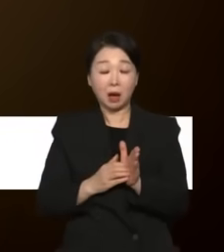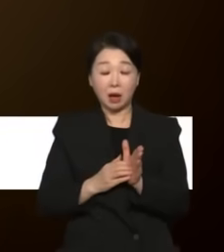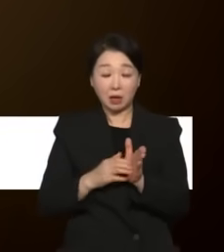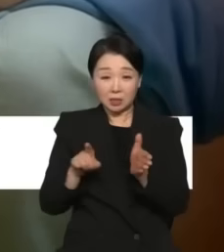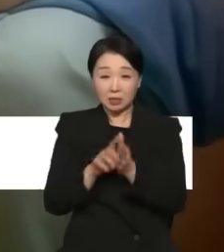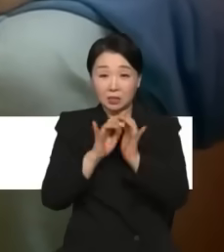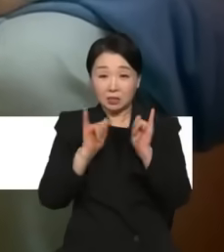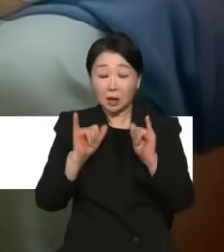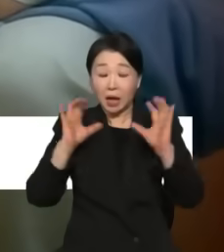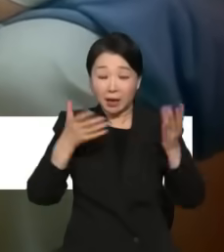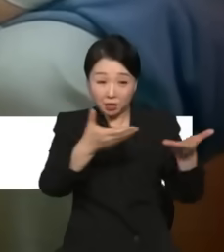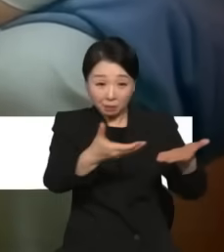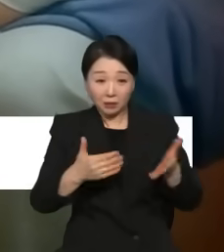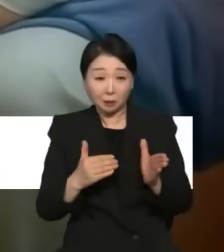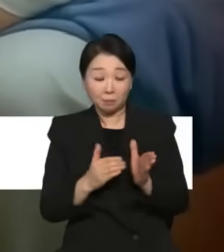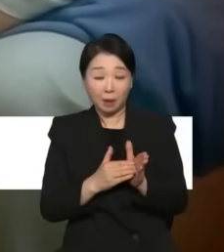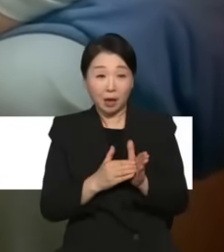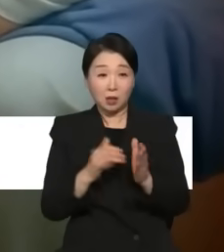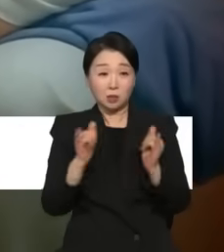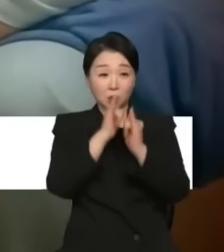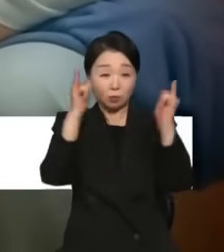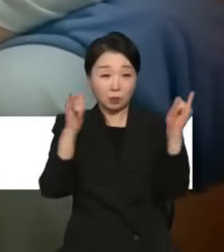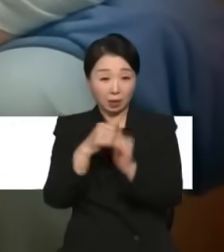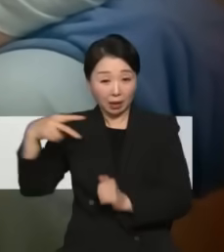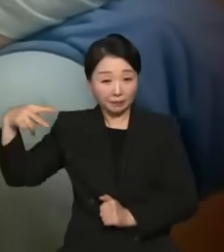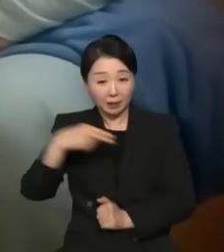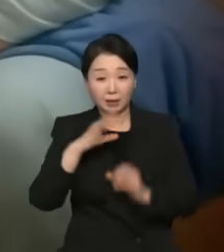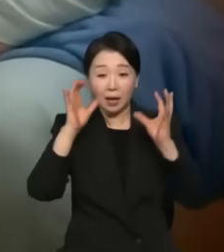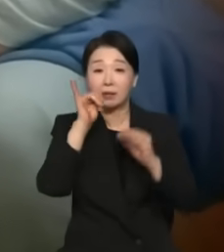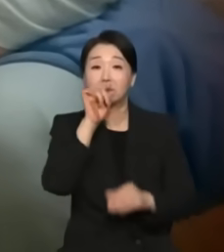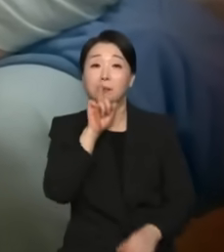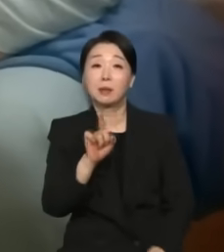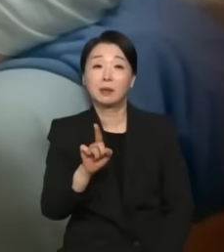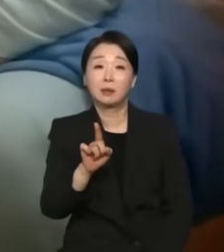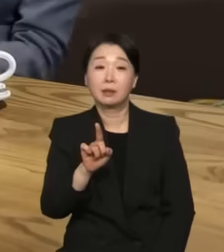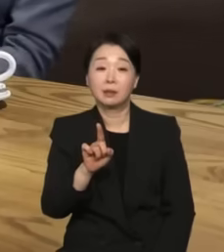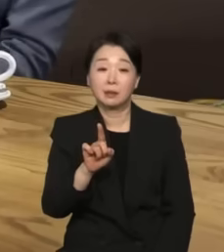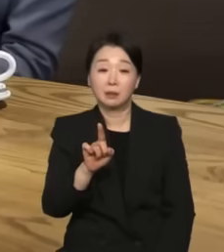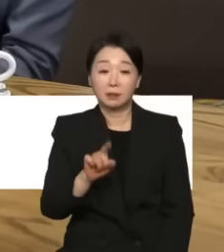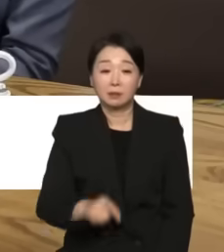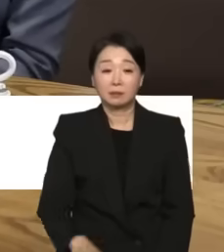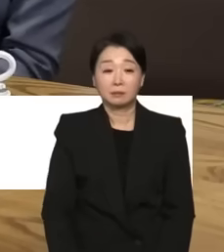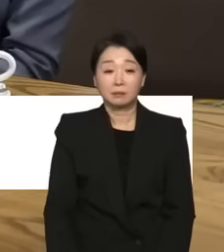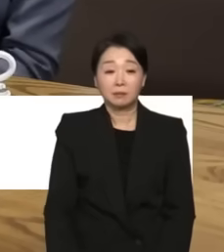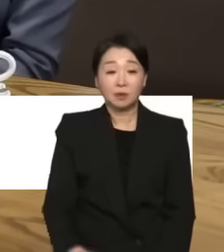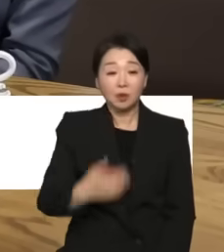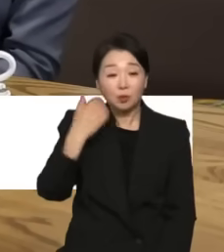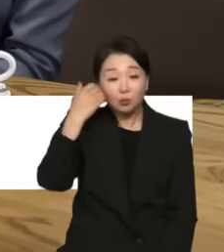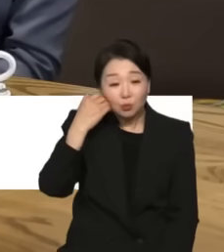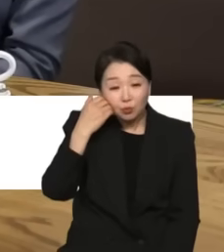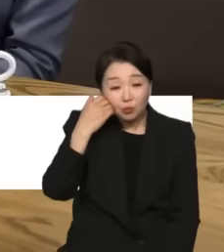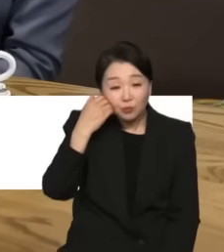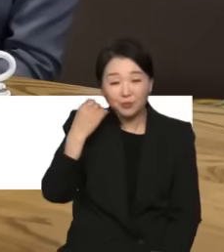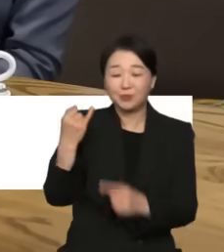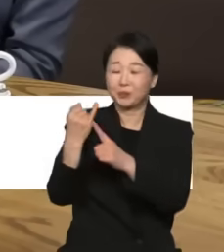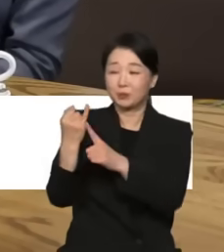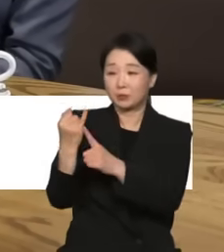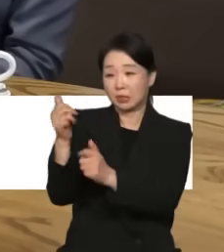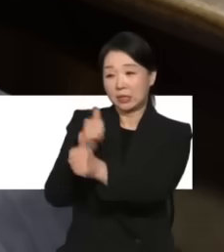아이를 봉헌받아 사회와 단절된 아이들이 있다는 이야기도 있습니다. 대리일 뭐 이런 역할이라고 보시는